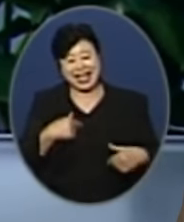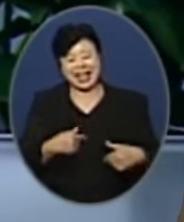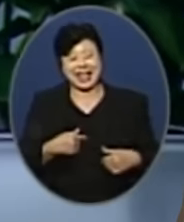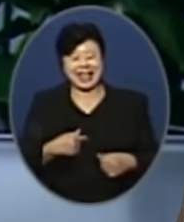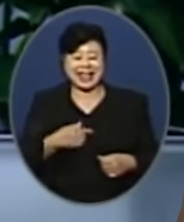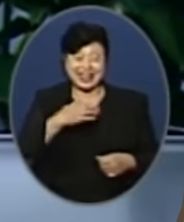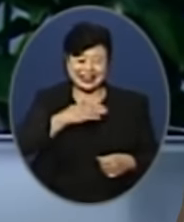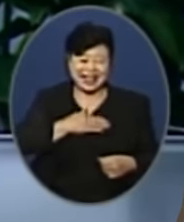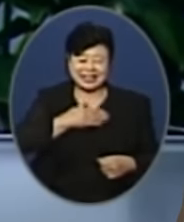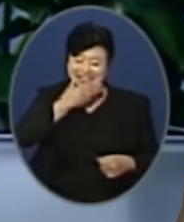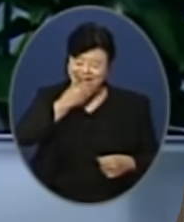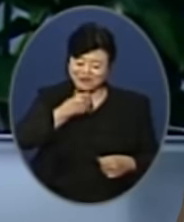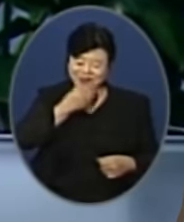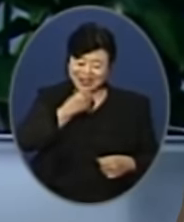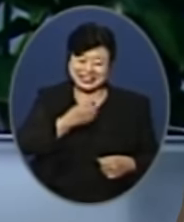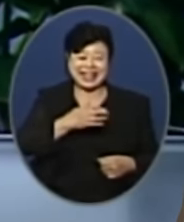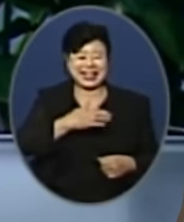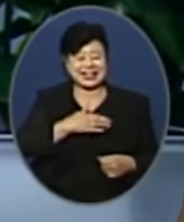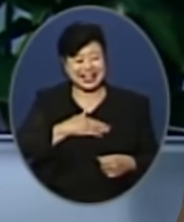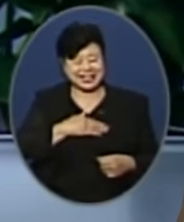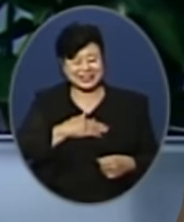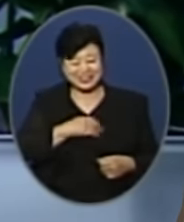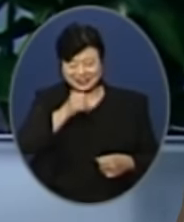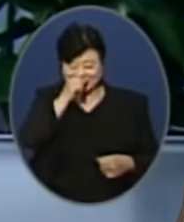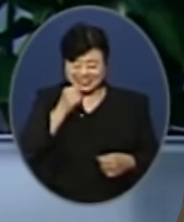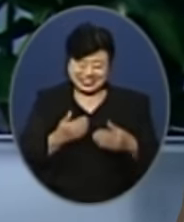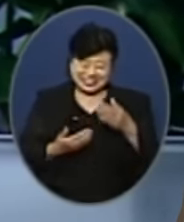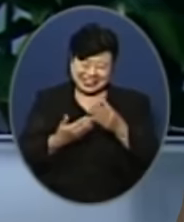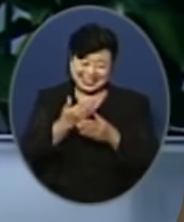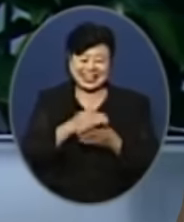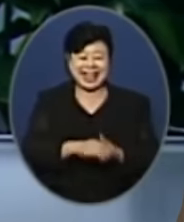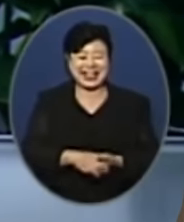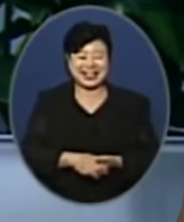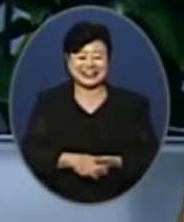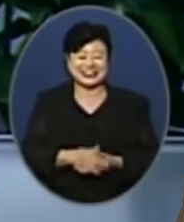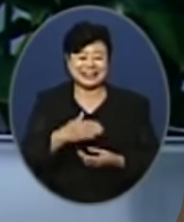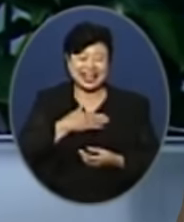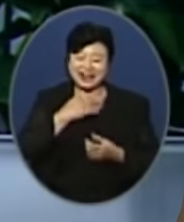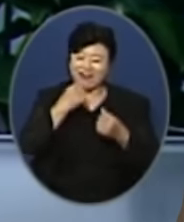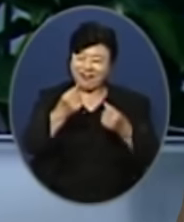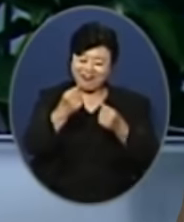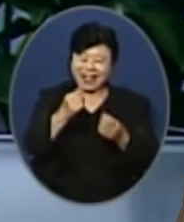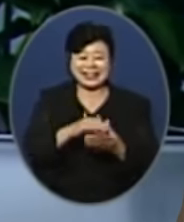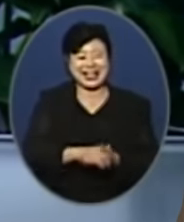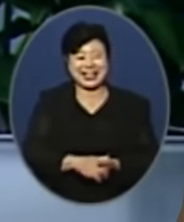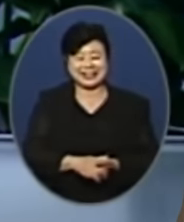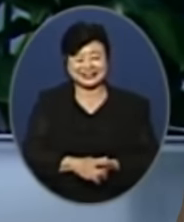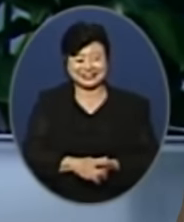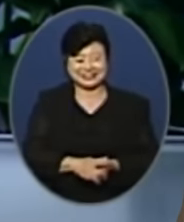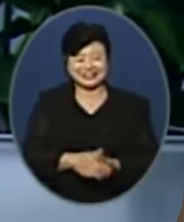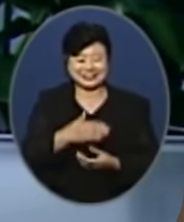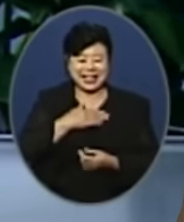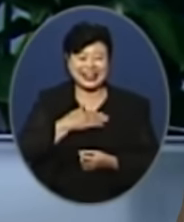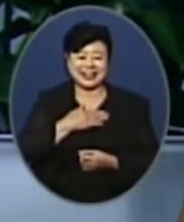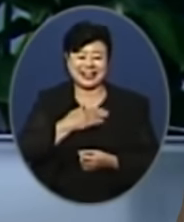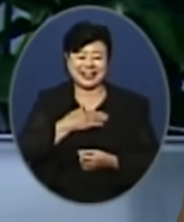너는 행복하다. 너는 좋은 일이 생겨난다. 너는 건강하다.